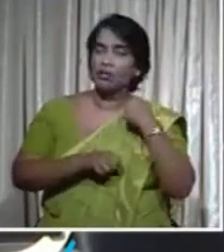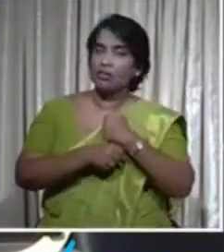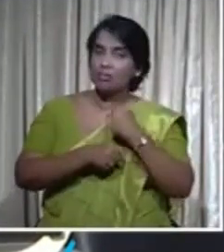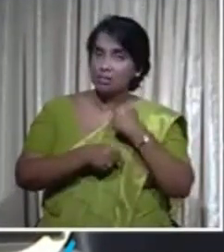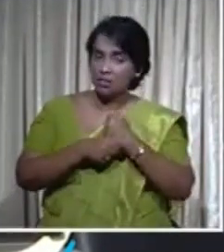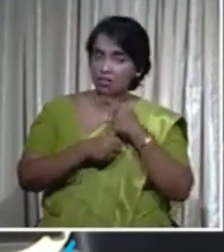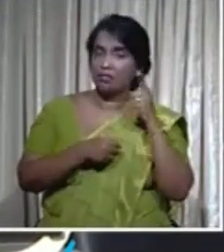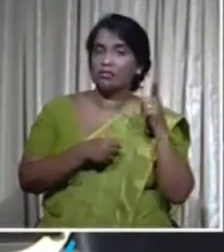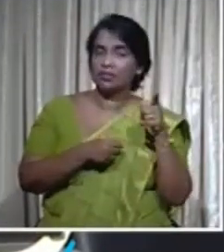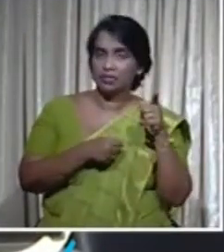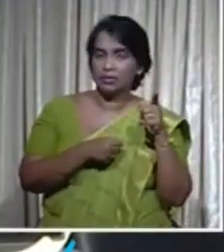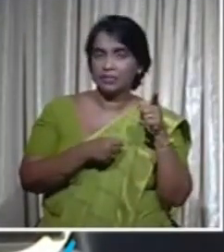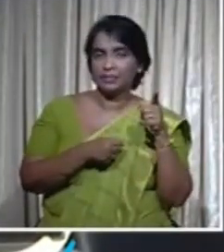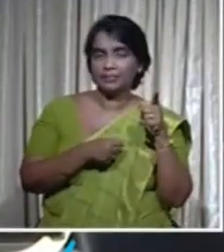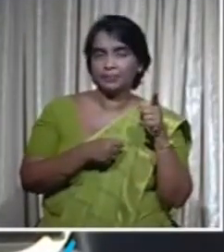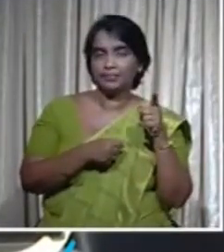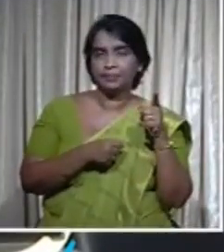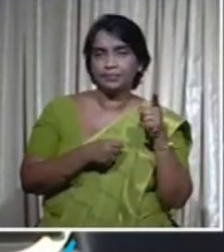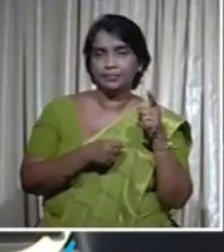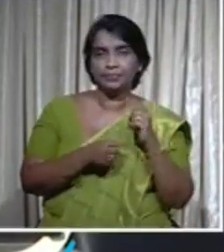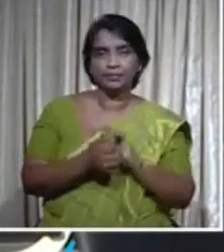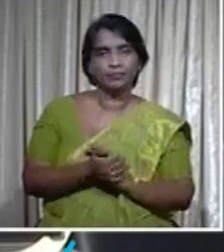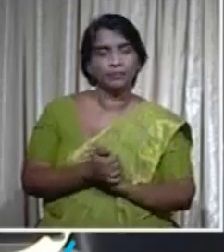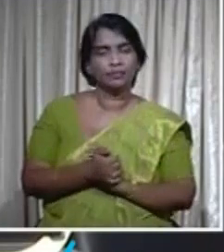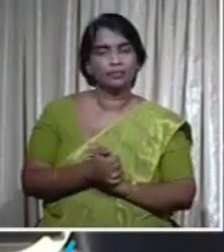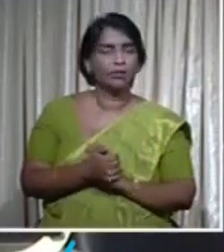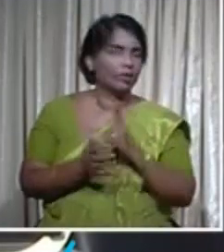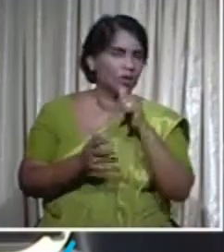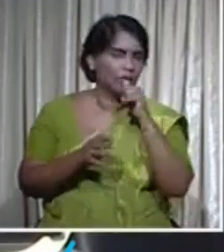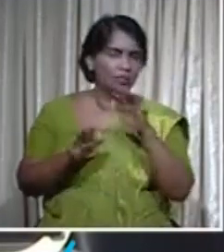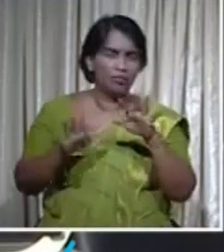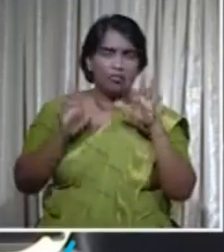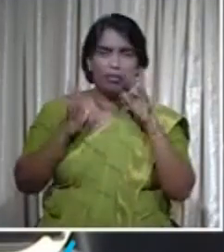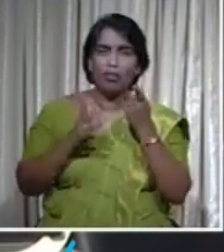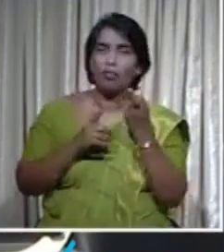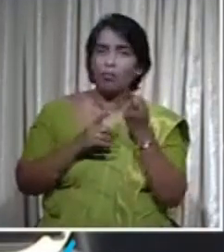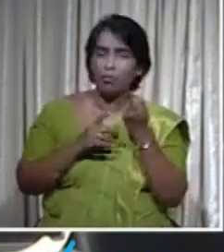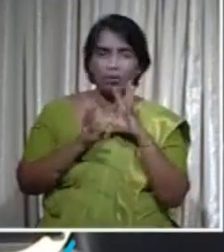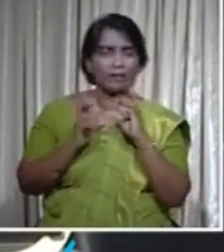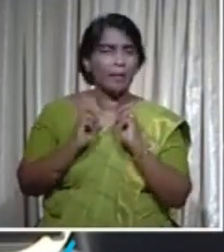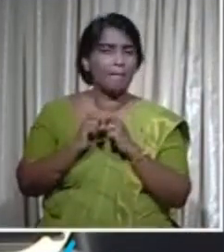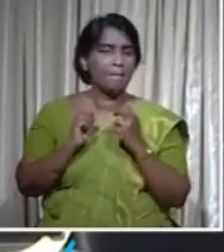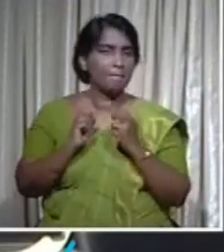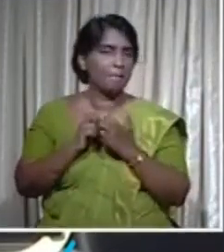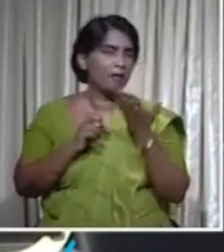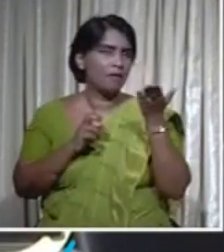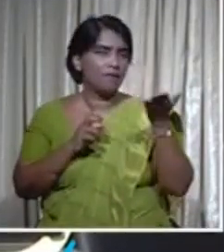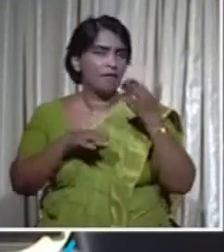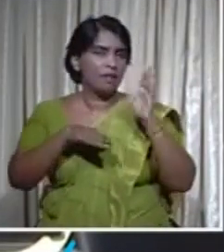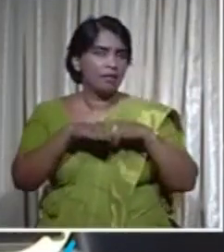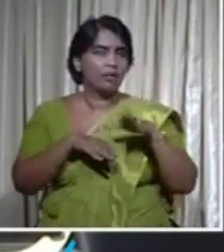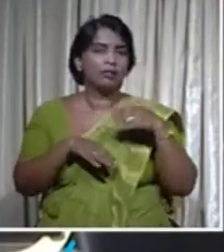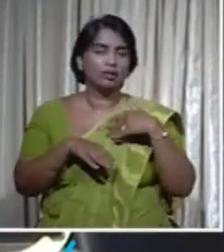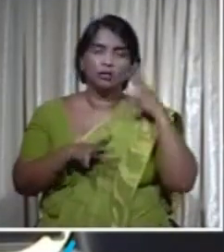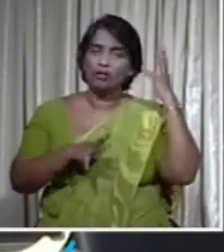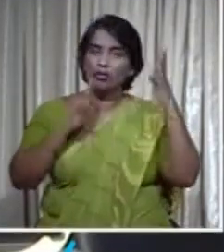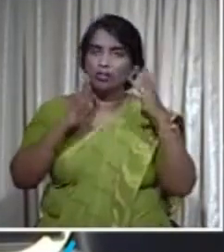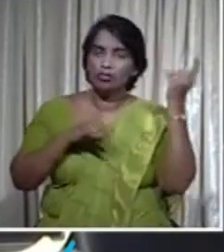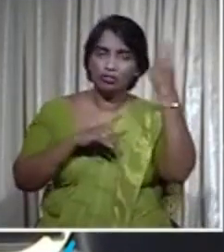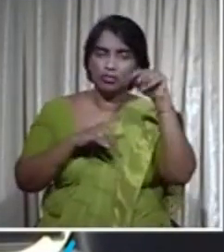அளவிற்கு ஒரு நிதி நெருக்கடியிலே இருக்கிறது என்பதை நான் இங்கு உலகம் அறிந்த உண்மையாக